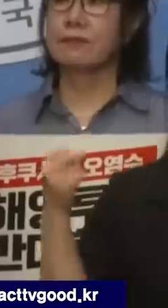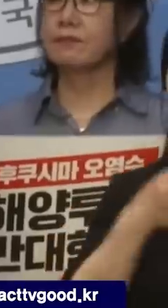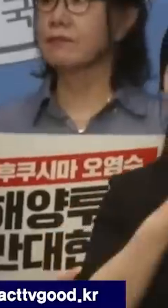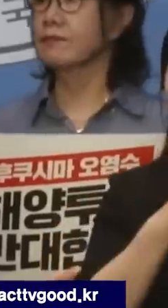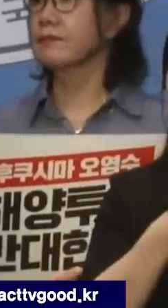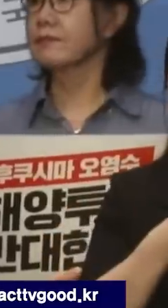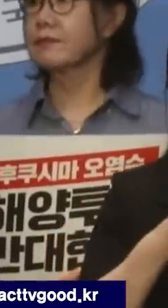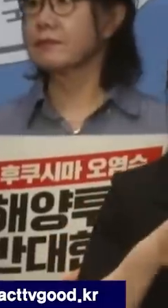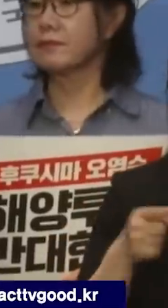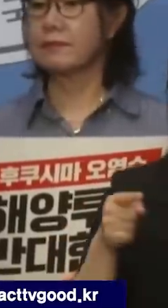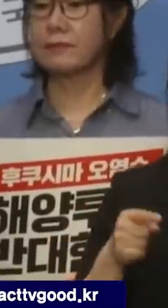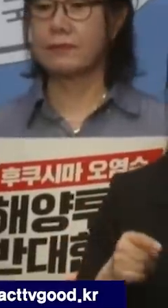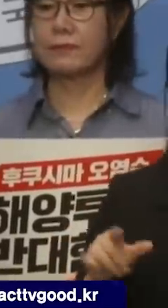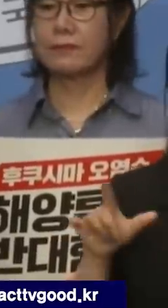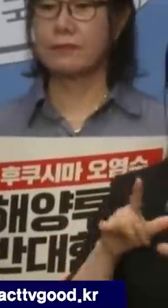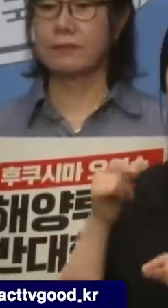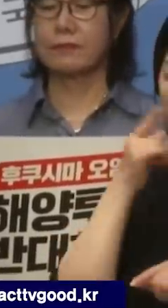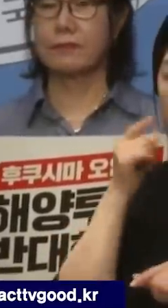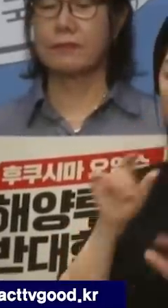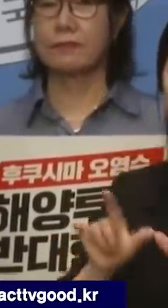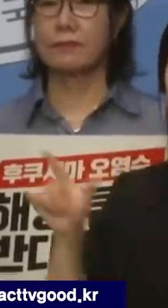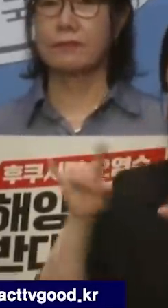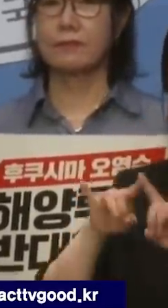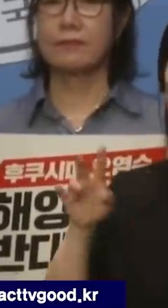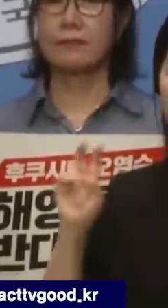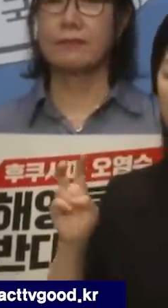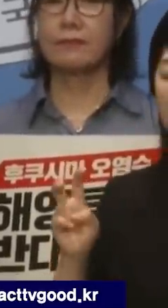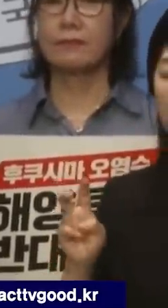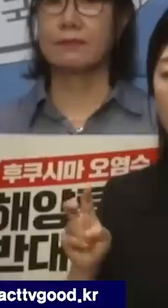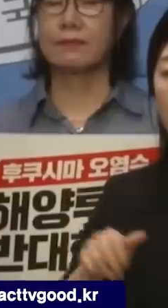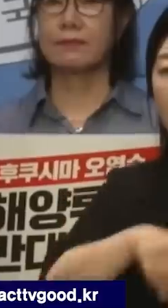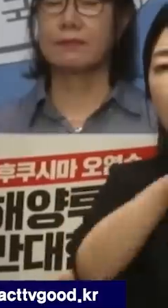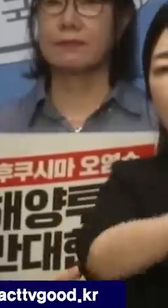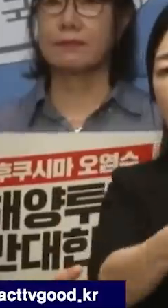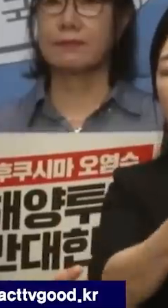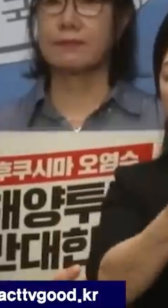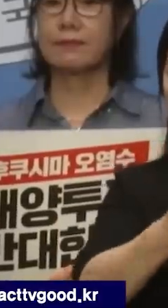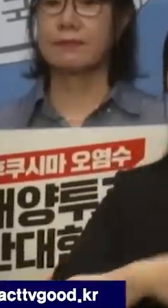IAEA는 도쿄 전력의 용역 기관에 불과합니다.